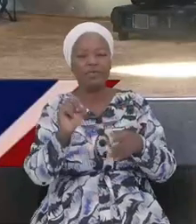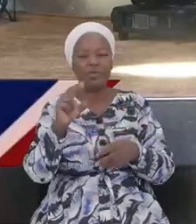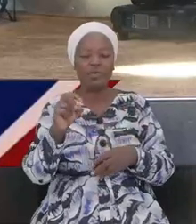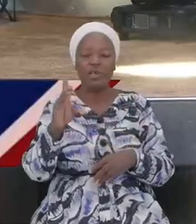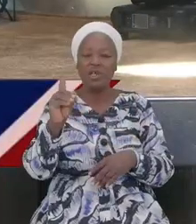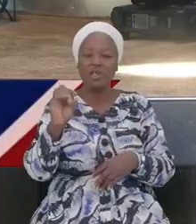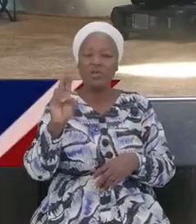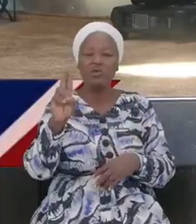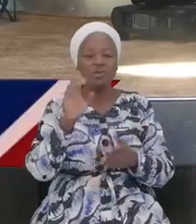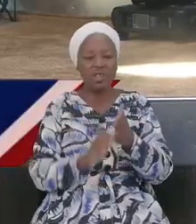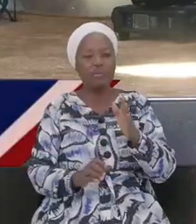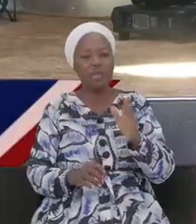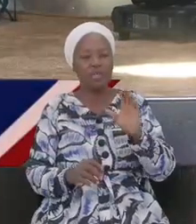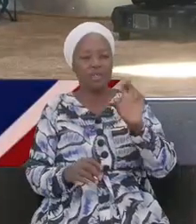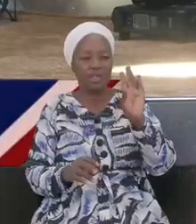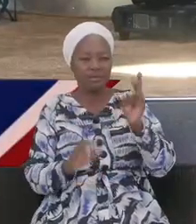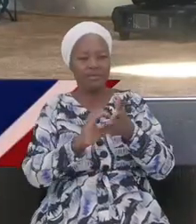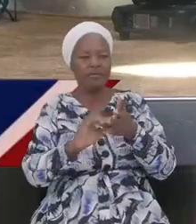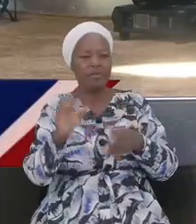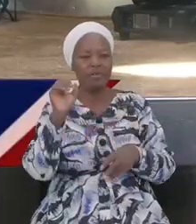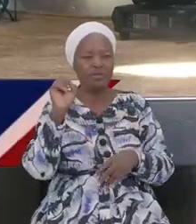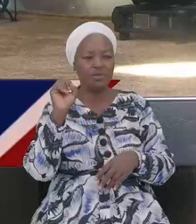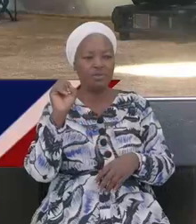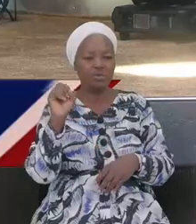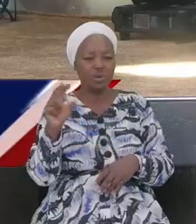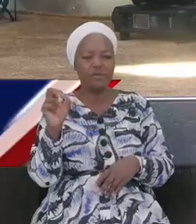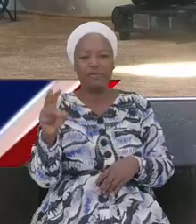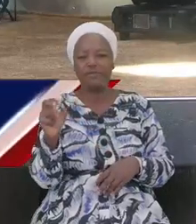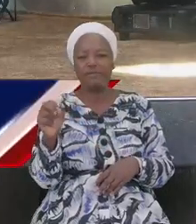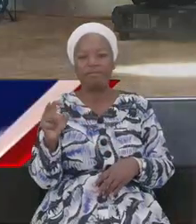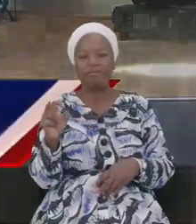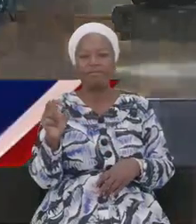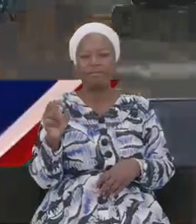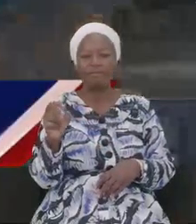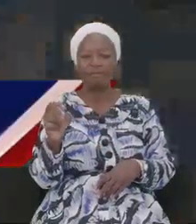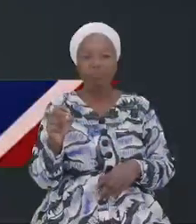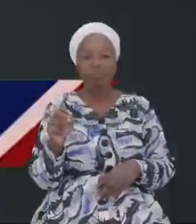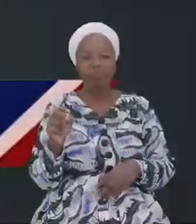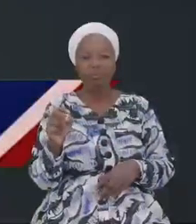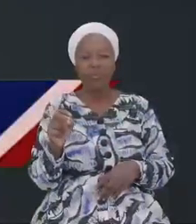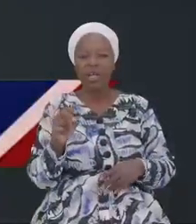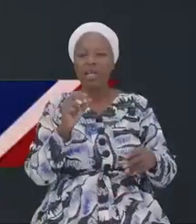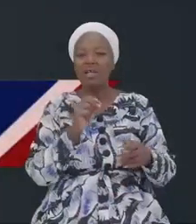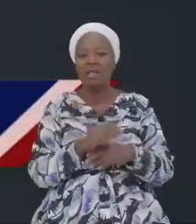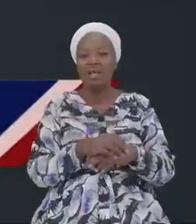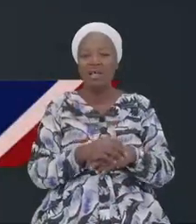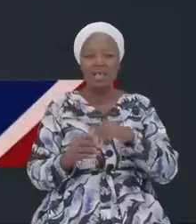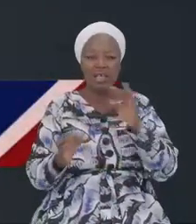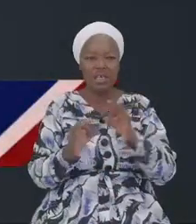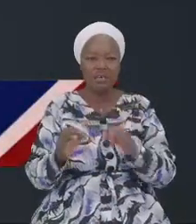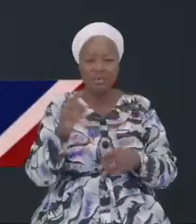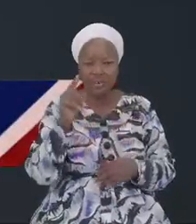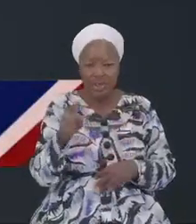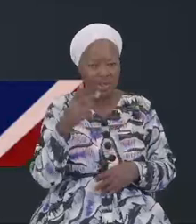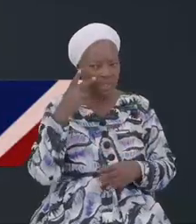verset 12, Deutéronome chapitre 7, verset 12. Si vous, et voyez encore le